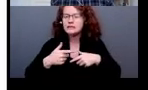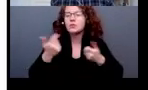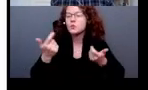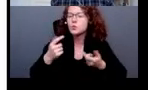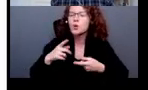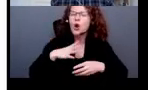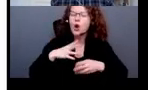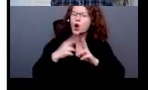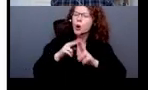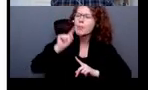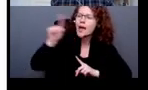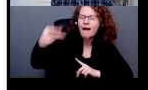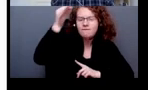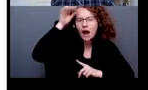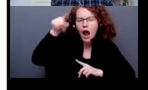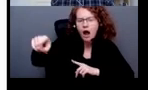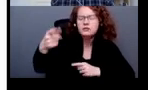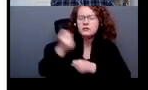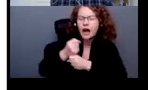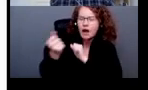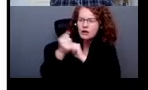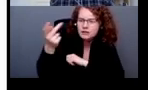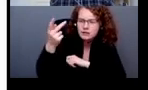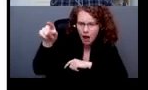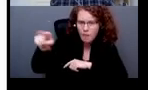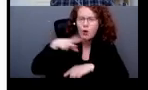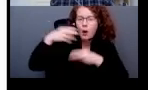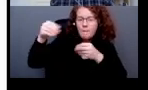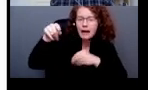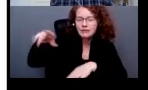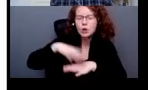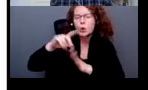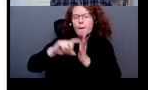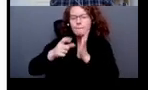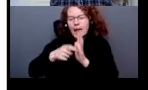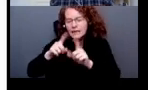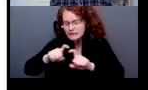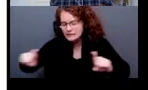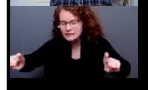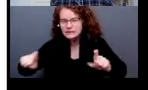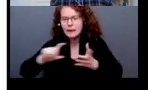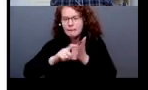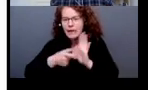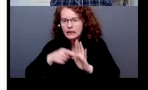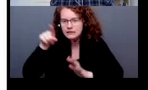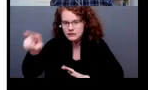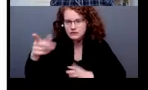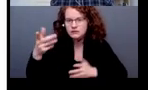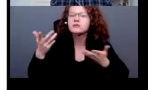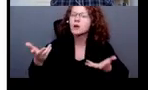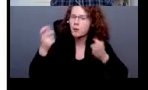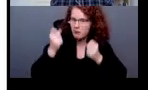en France qui va tenir une boutique, par exemple, de pièces détachées, hein, c'est ce qui est présent à droite, avec